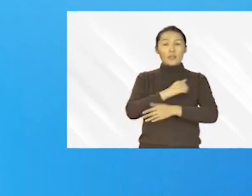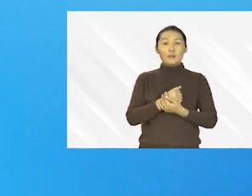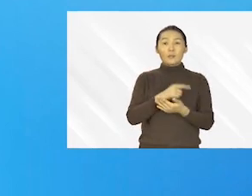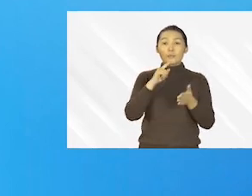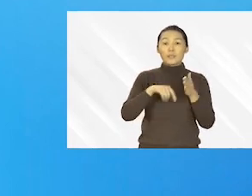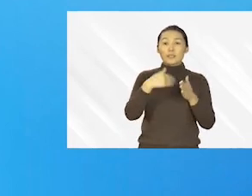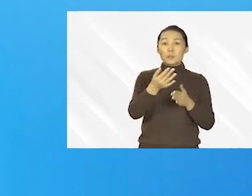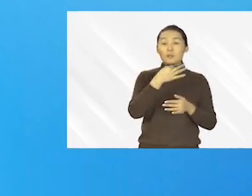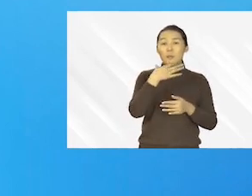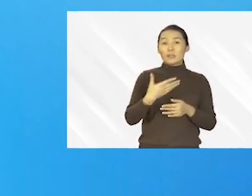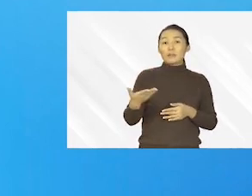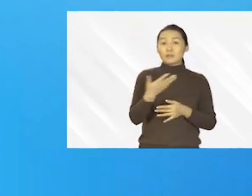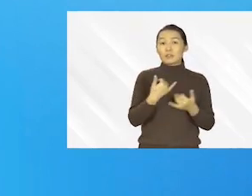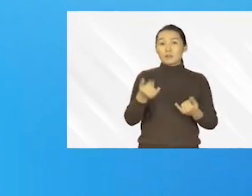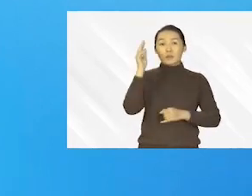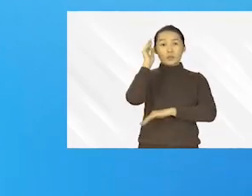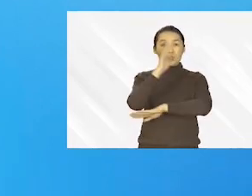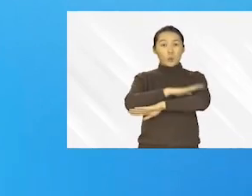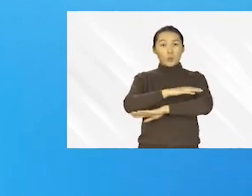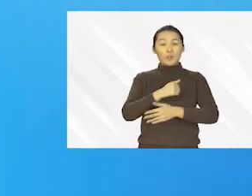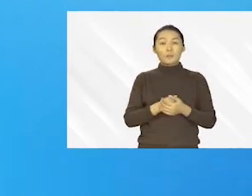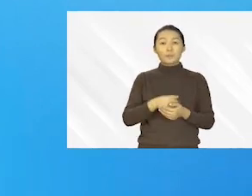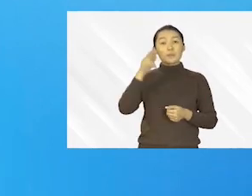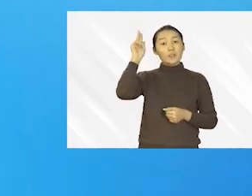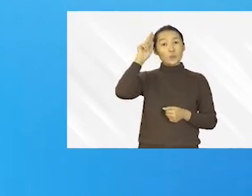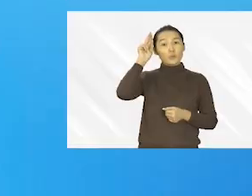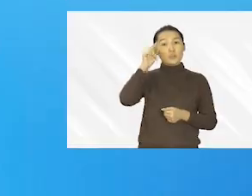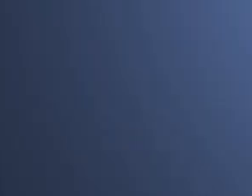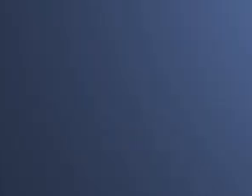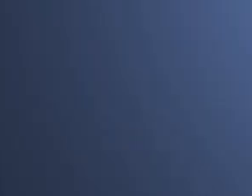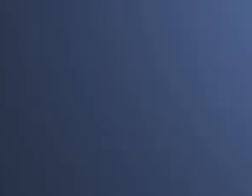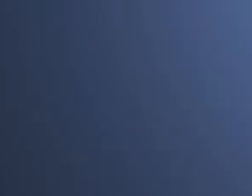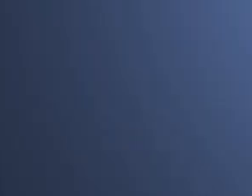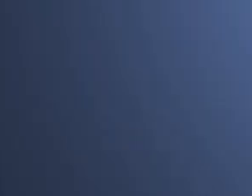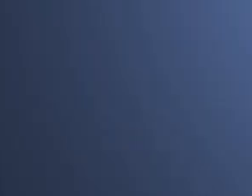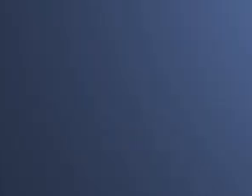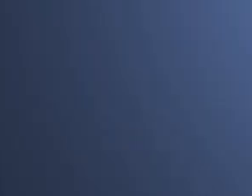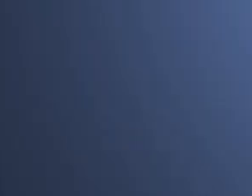Надеюсь, вам понравился наш сегодняшний урок. Учитесь и будьте здоровы!